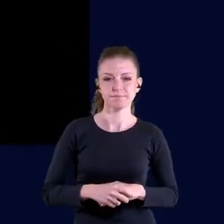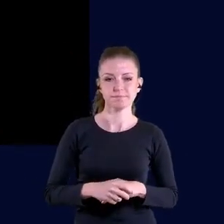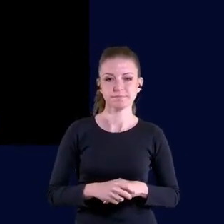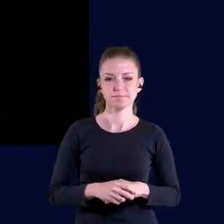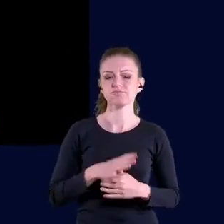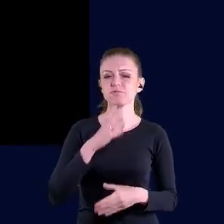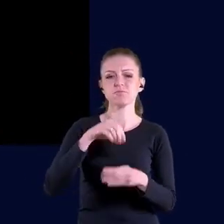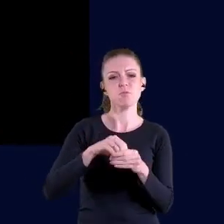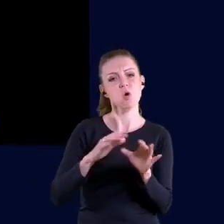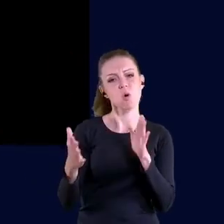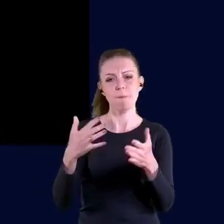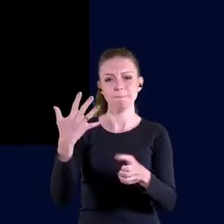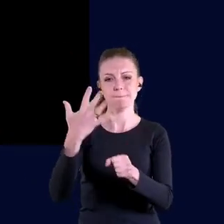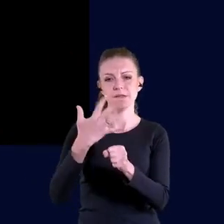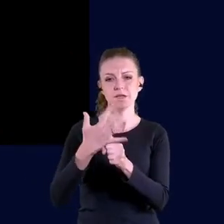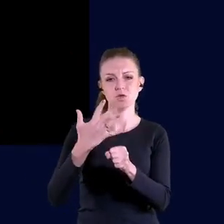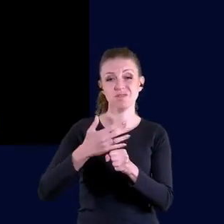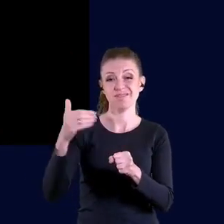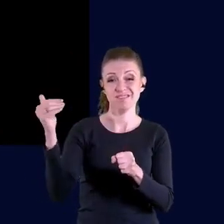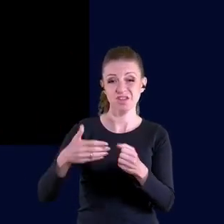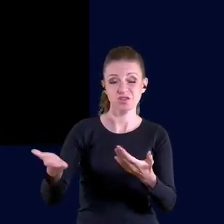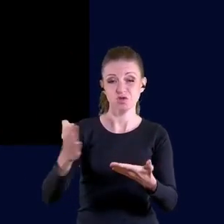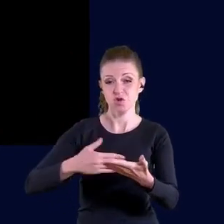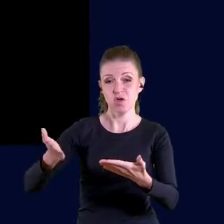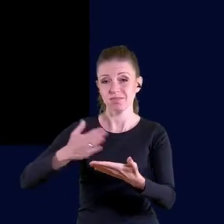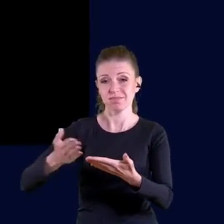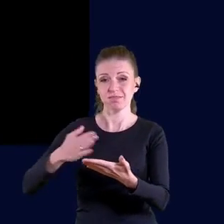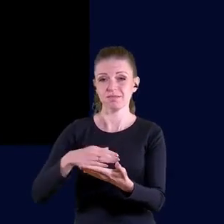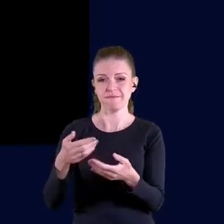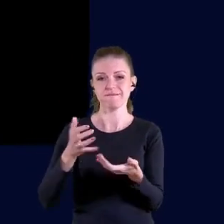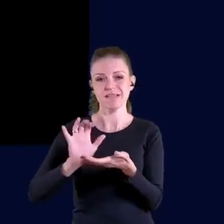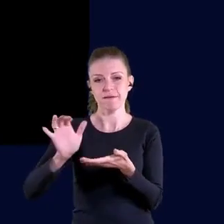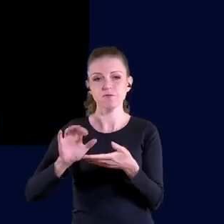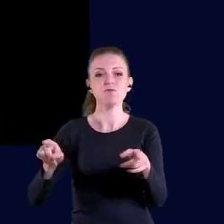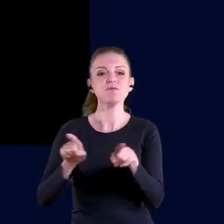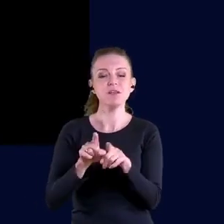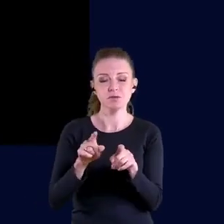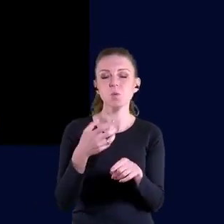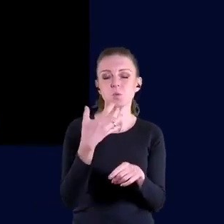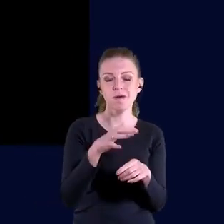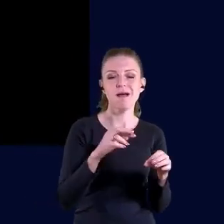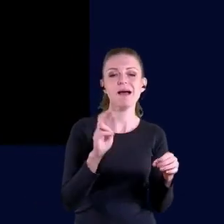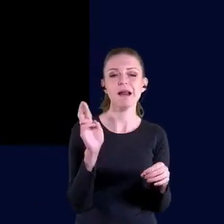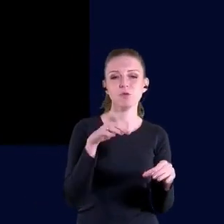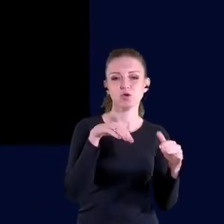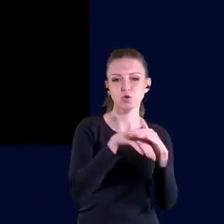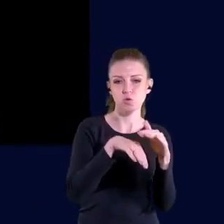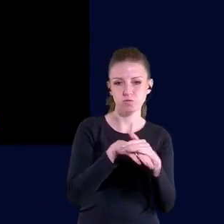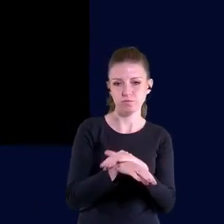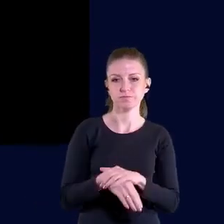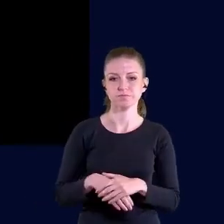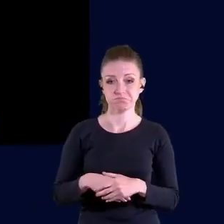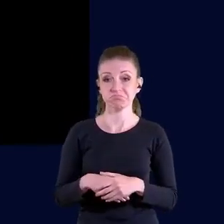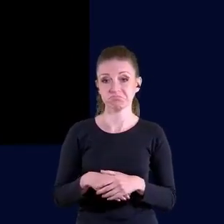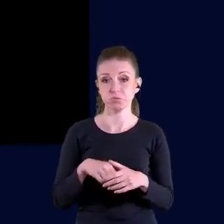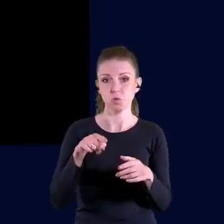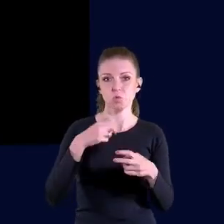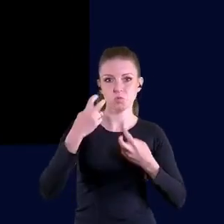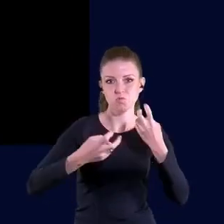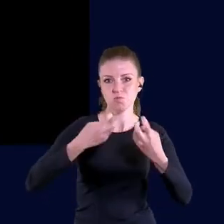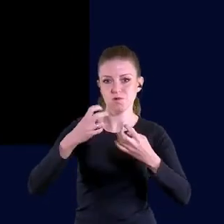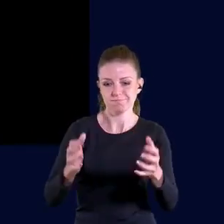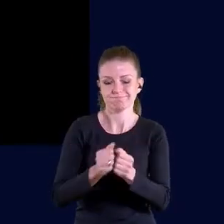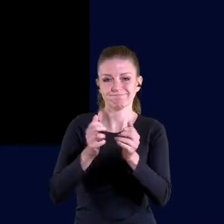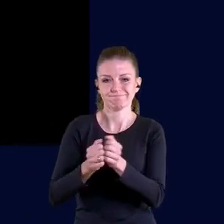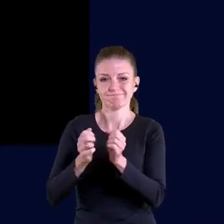stron wydawców i repozytoriów Janaszek nasze repozytorium amur instytucjonalny repozytorium